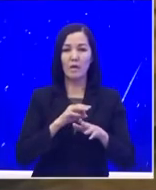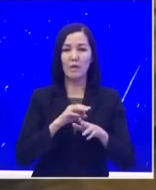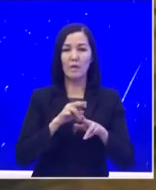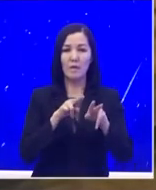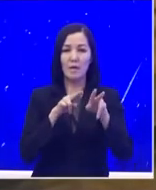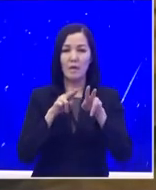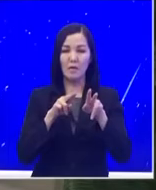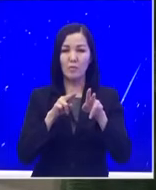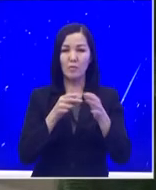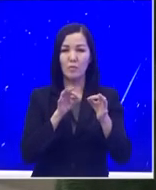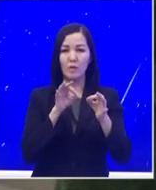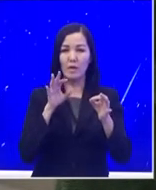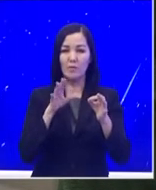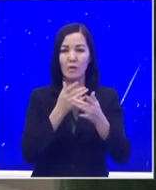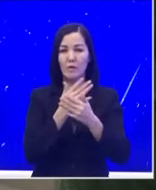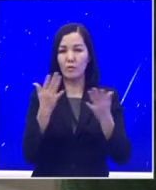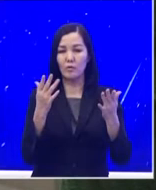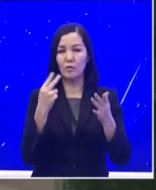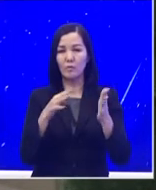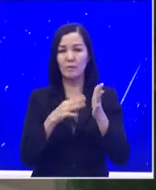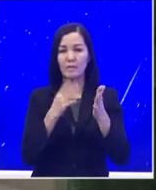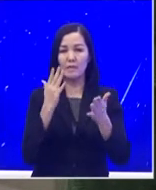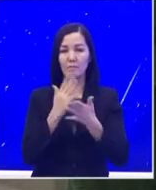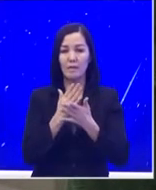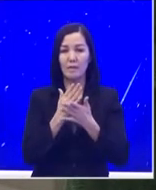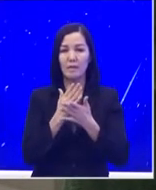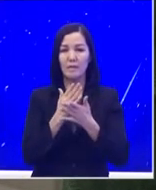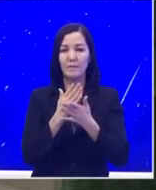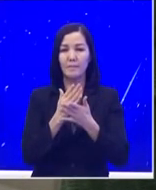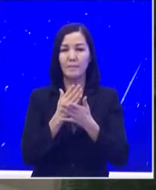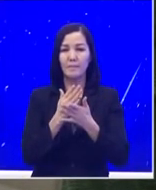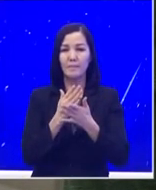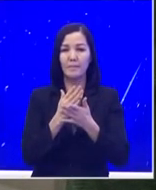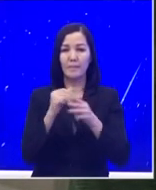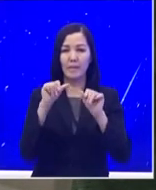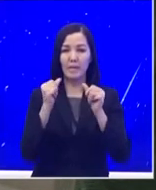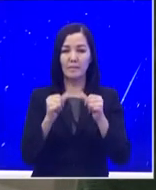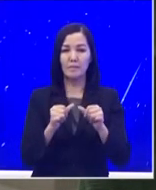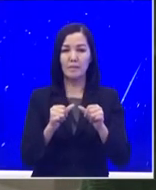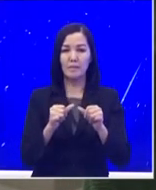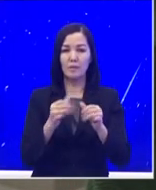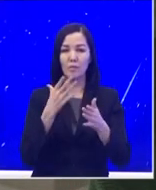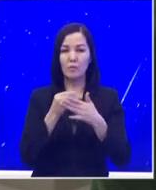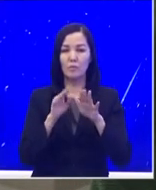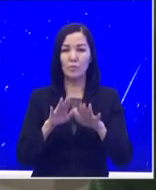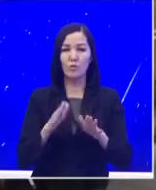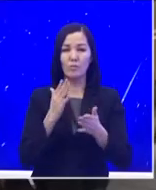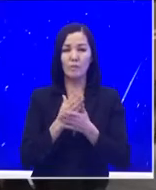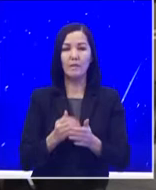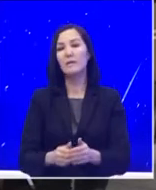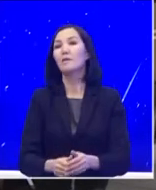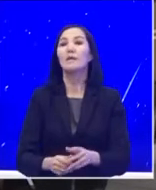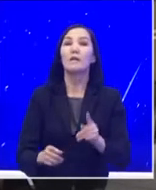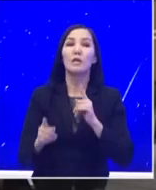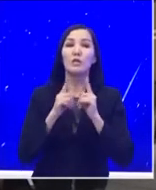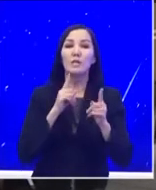үлгілерінің 29 данасы музей орнына қабылданған болатын, солда жаңа экспозициядан орын алып келушілер назарына қойылды. Жиын